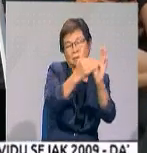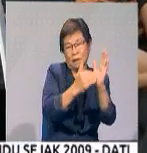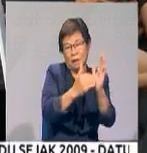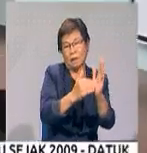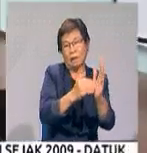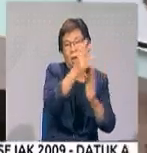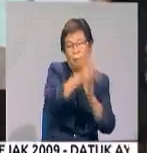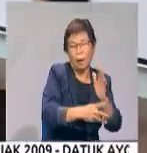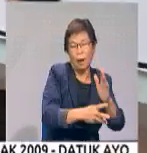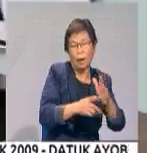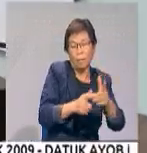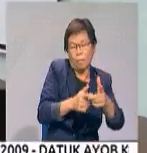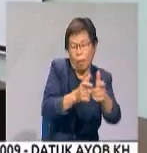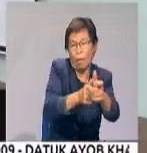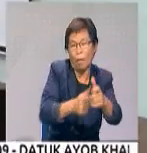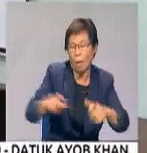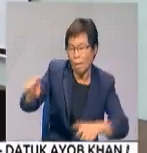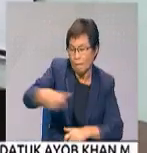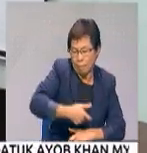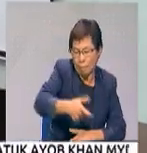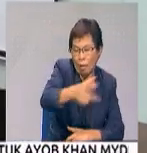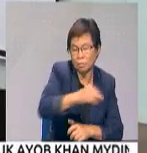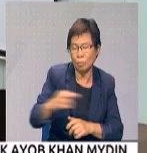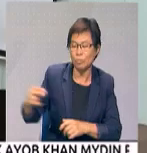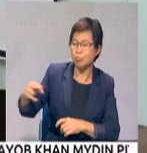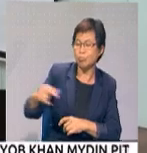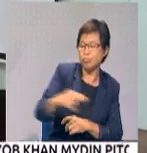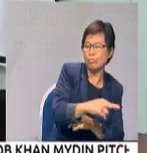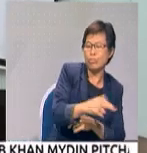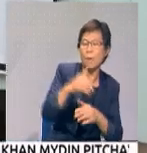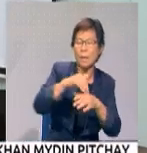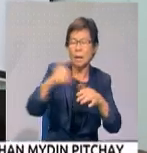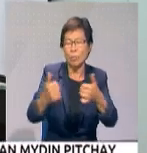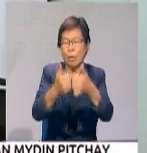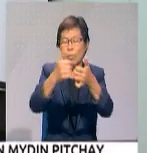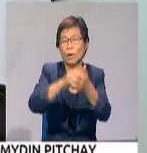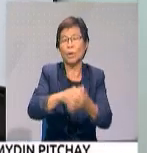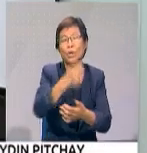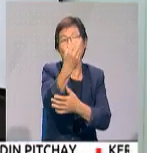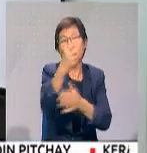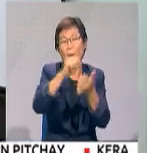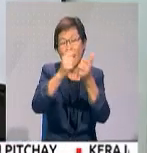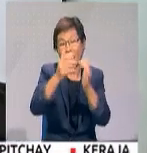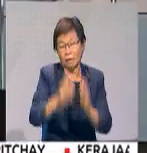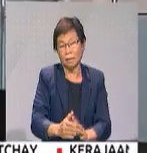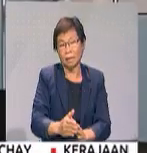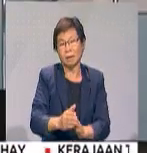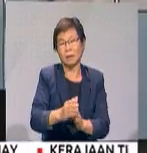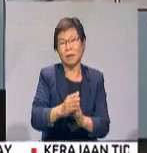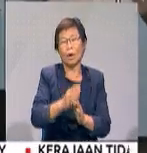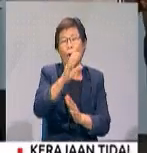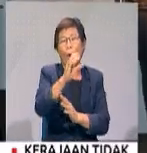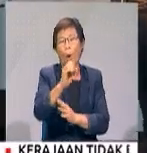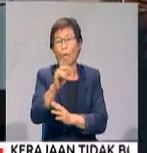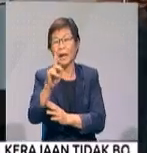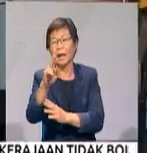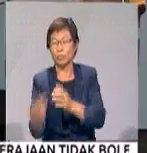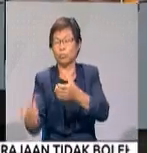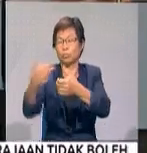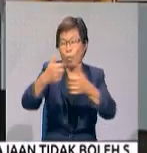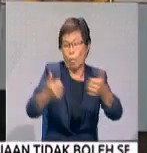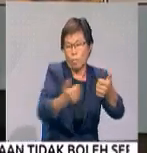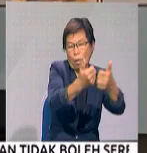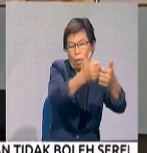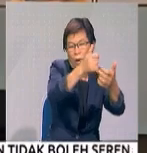iaitu para olahraga, pingpong dan para renang pada kejohanan ini. Seramai 12 orang atlet kurang upaya akan menyertai dalam kejohanan